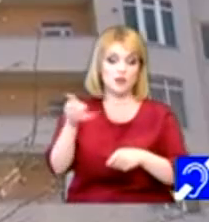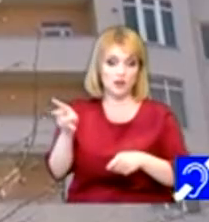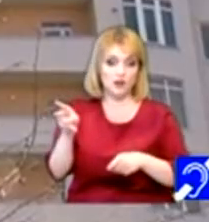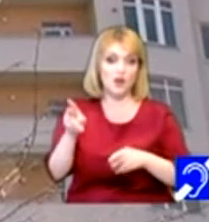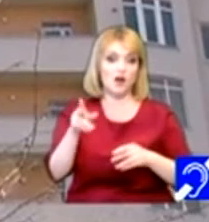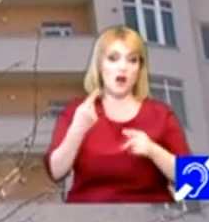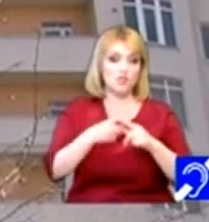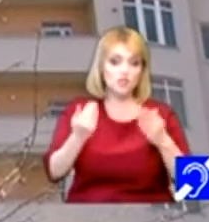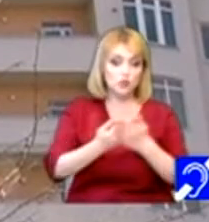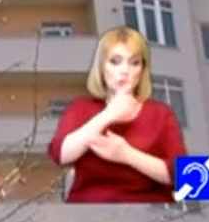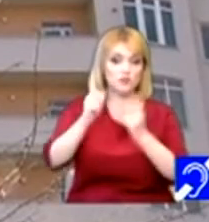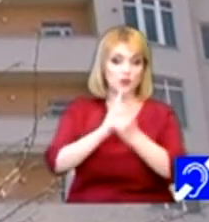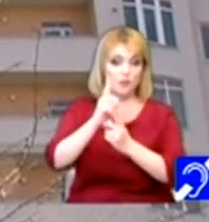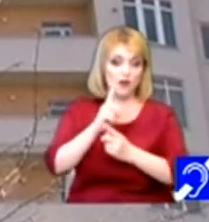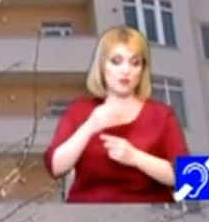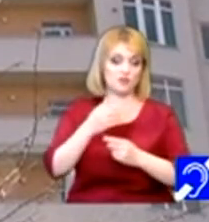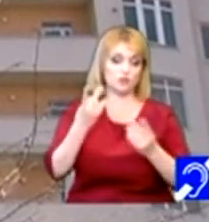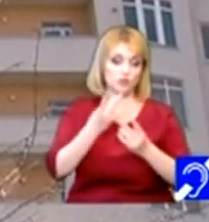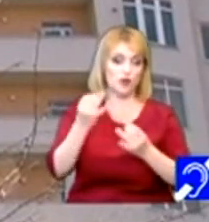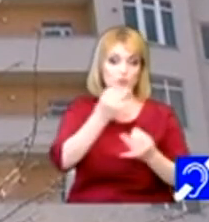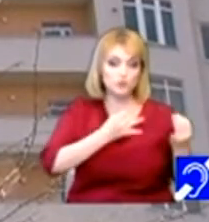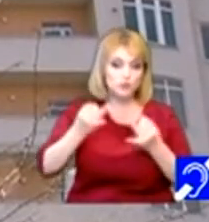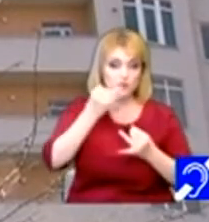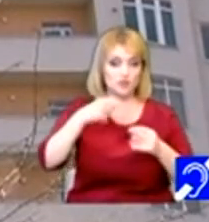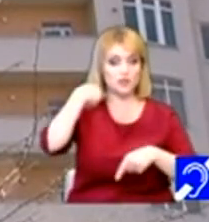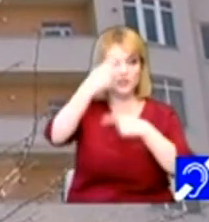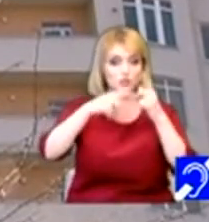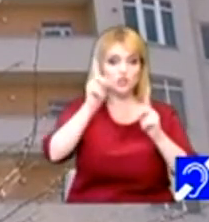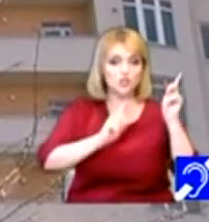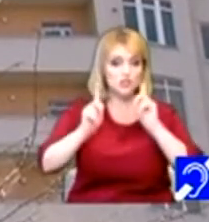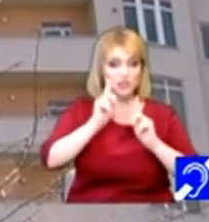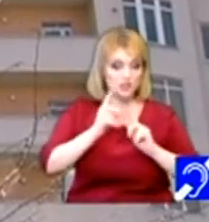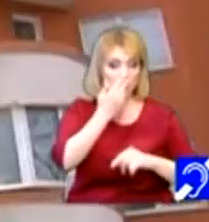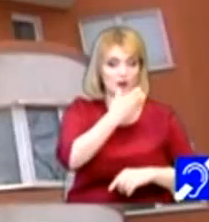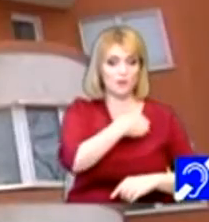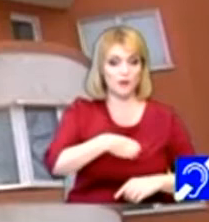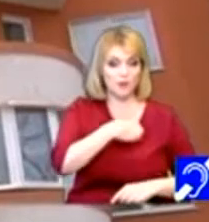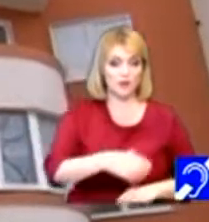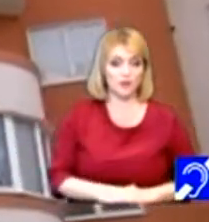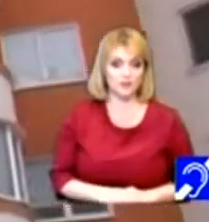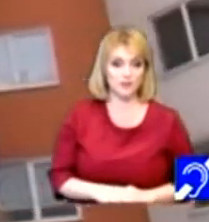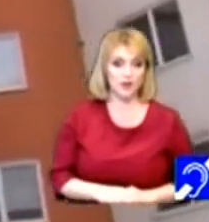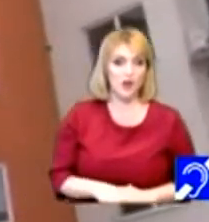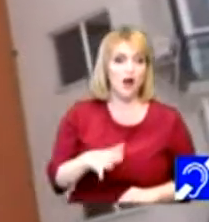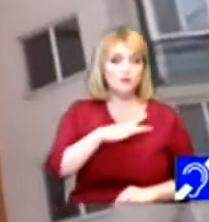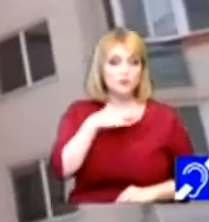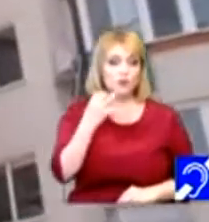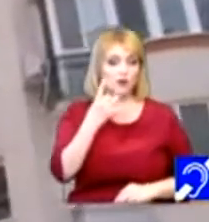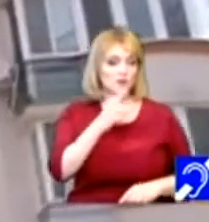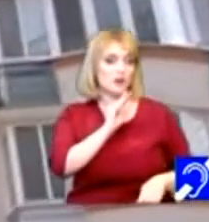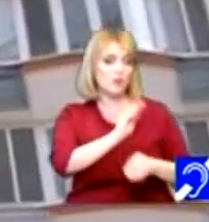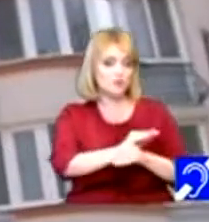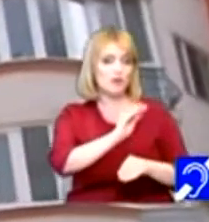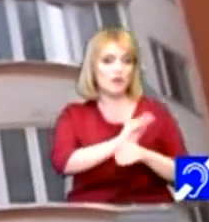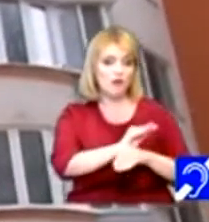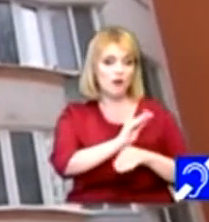ședința Consiliului. Autoritățile au decis să modifice regulamentul de locațiune după ce în urmă cu câteva luni au fost acuzați de consilierii liberali